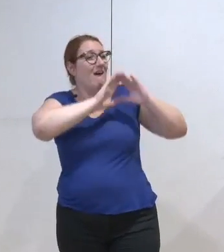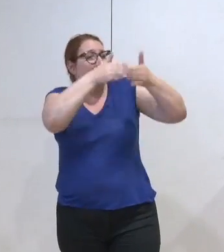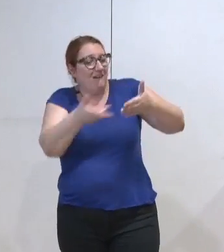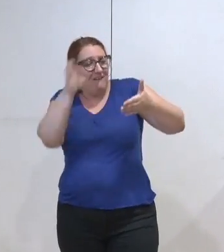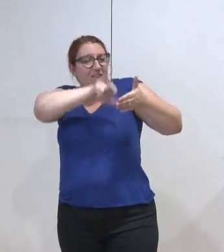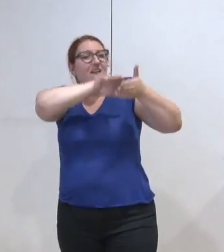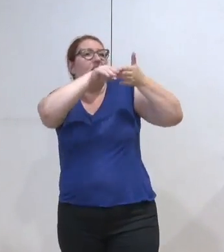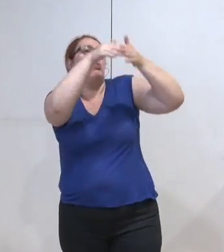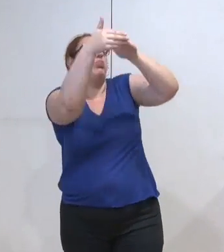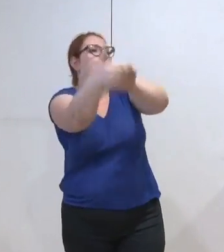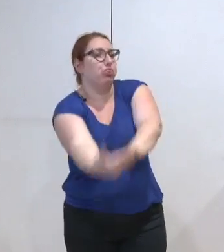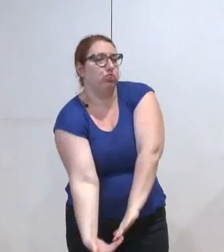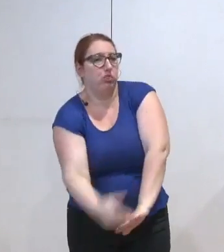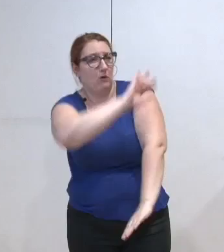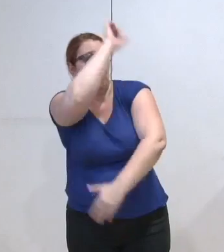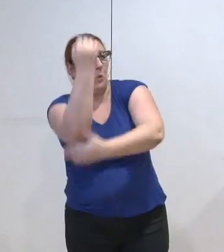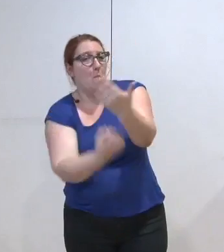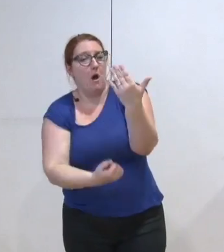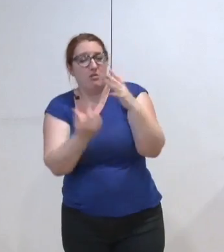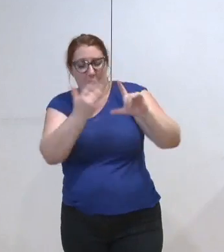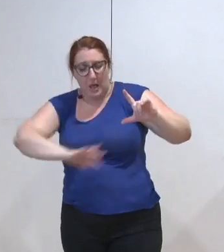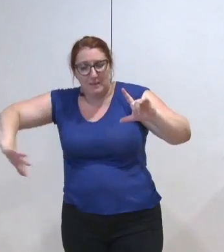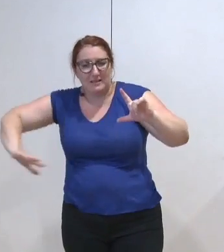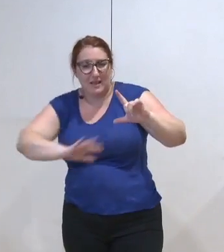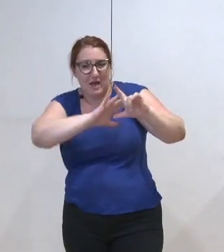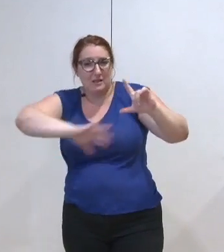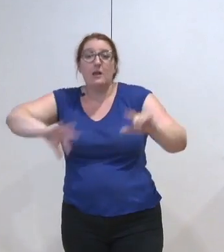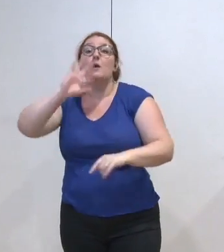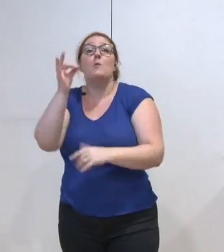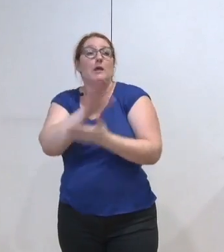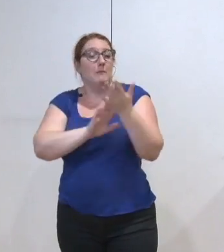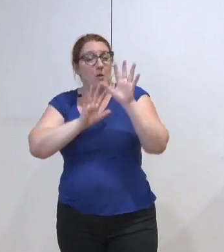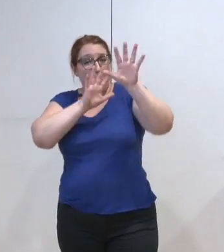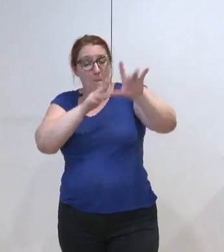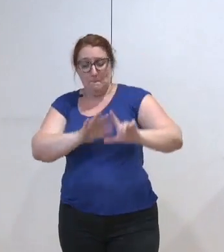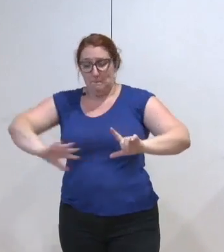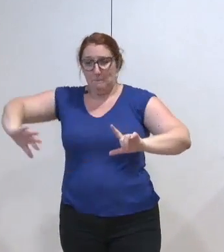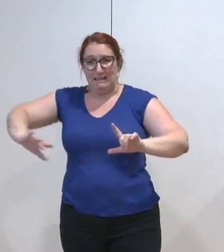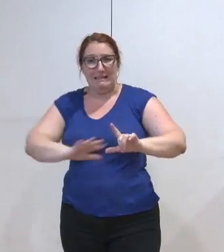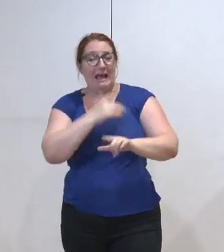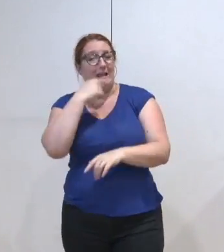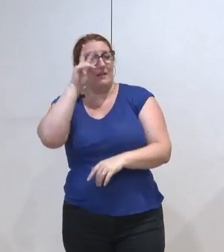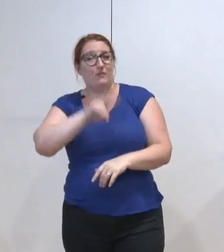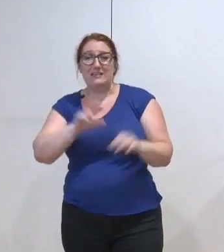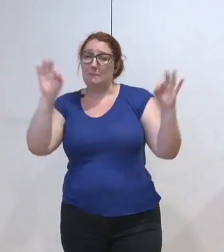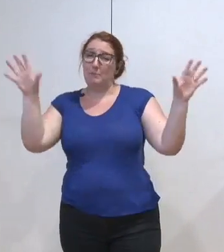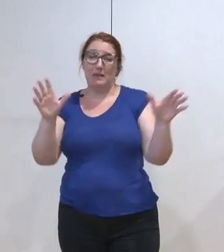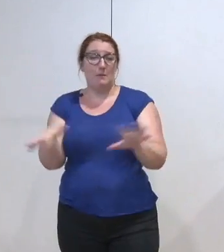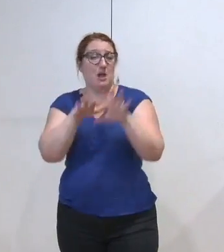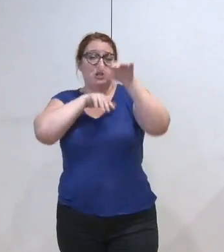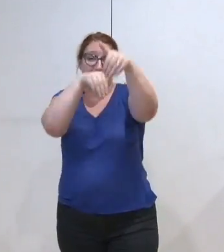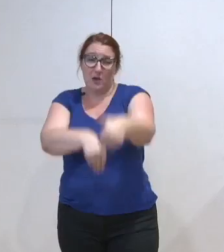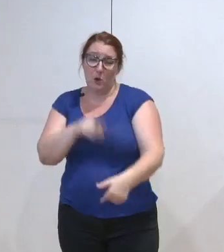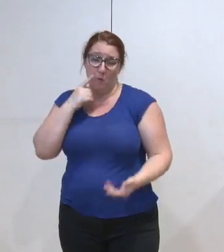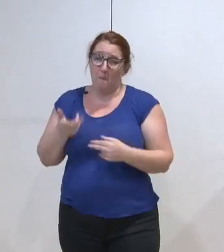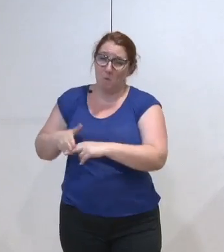malheureusement oui c'est un ccueille la Méditerranée messieurs et mesdames et vous le savez très bien car malheureusement